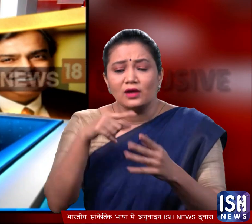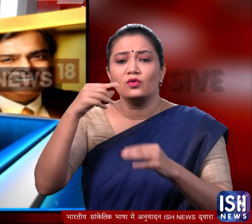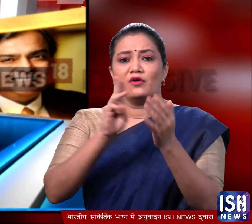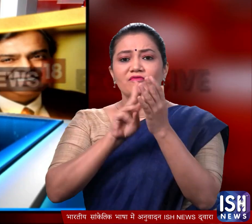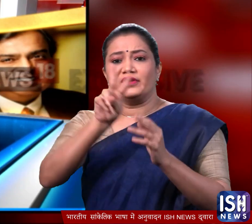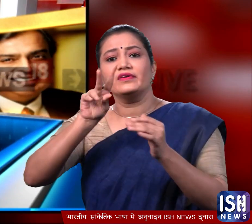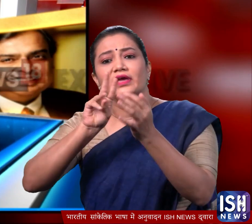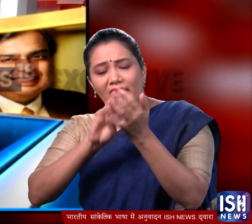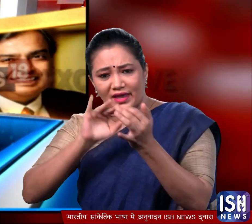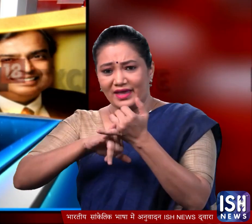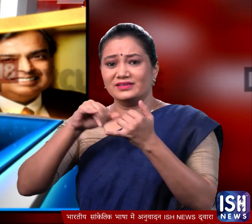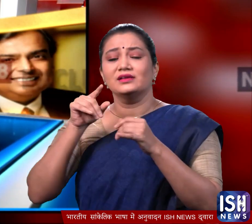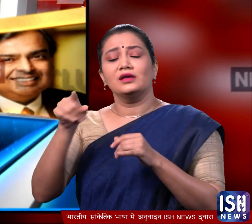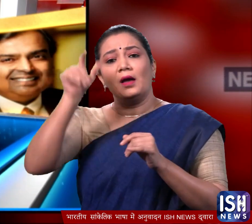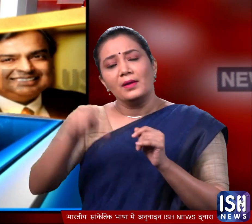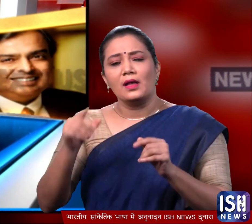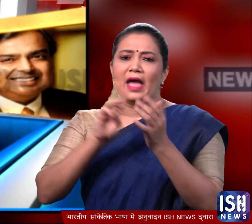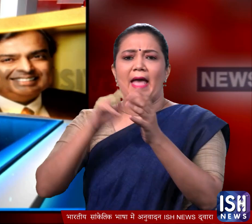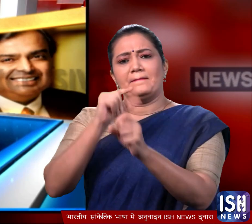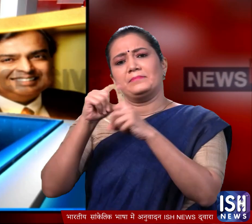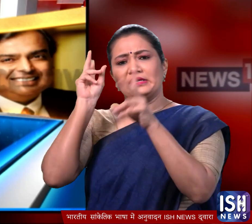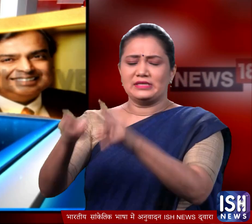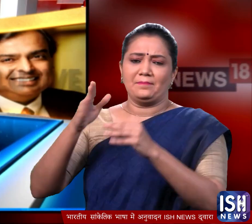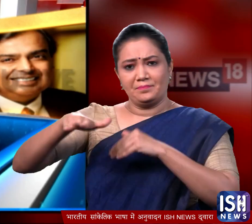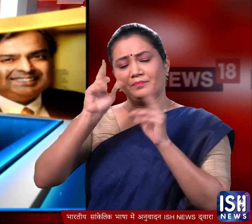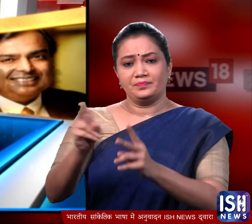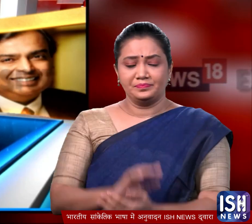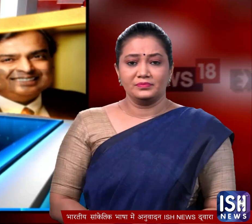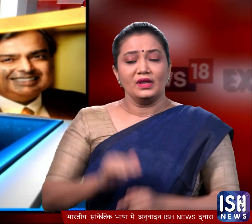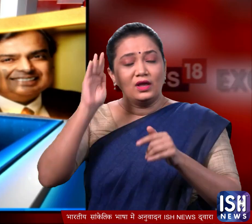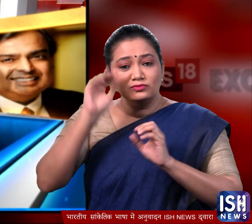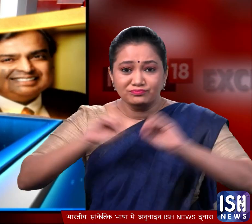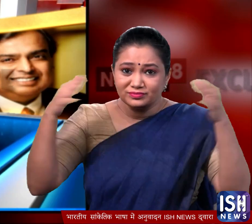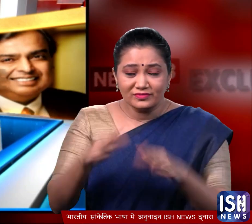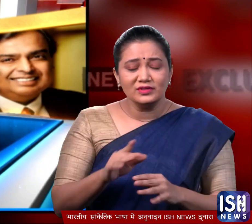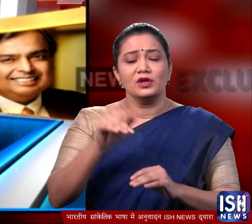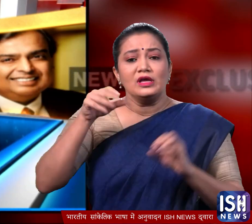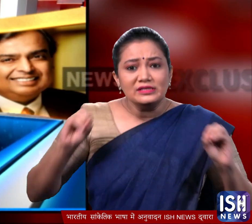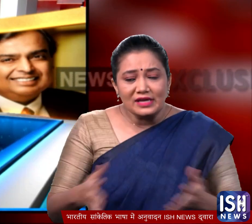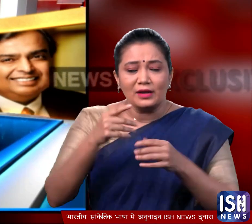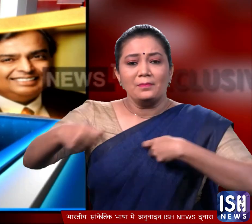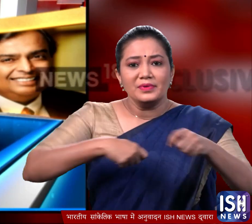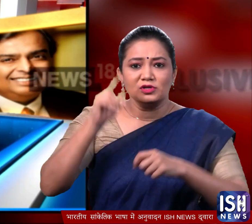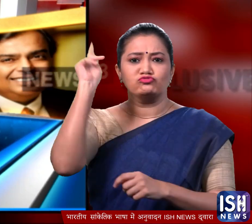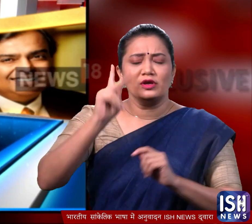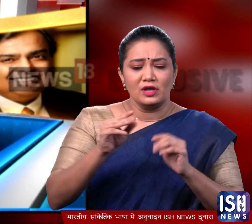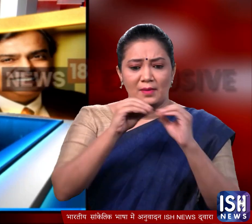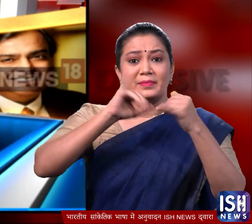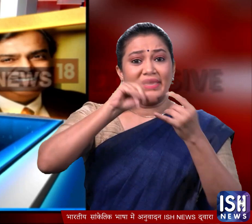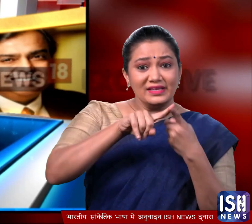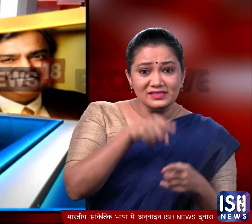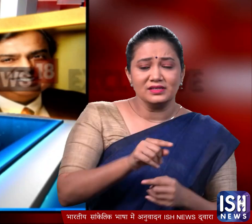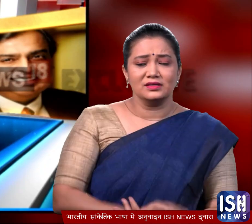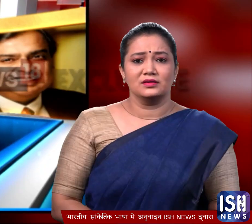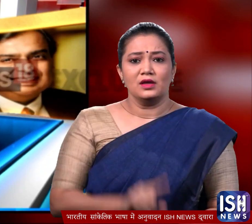करने वाले वीवीएस मणि अब भी मैनेजिंग डायरेक्टर की जिम्मेदारी संभालते रहेंगे। इस खबर के बाद शुरुआती कारोबार में ही रिलायंस इंडस्ट्रीज का शेयर बॉम्बे